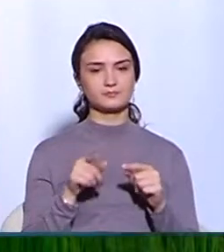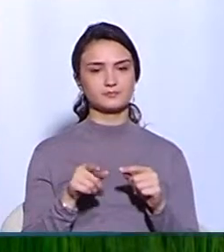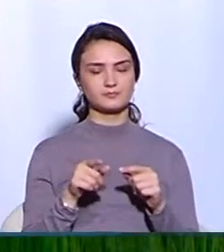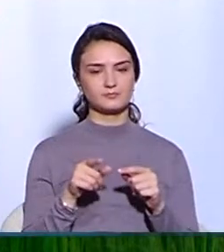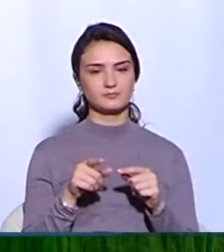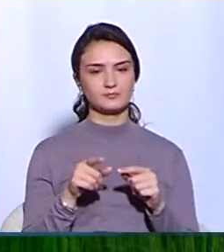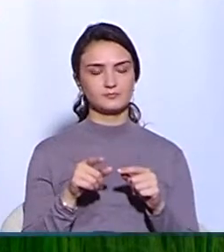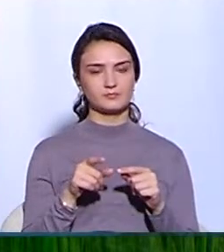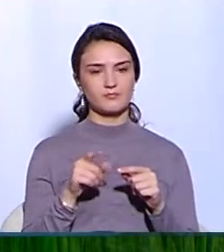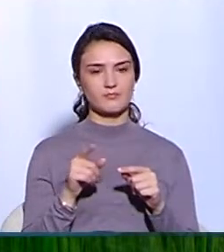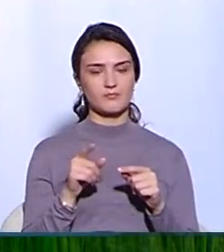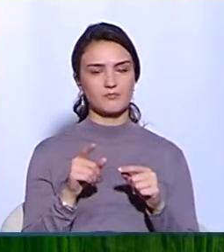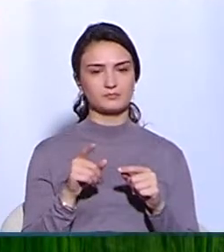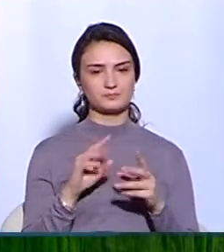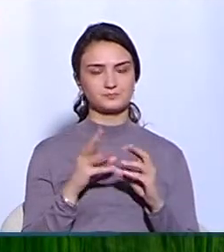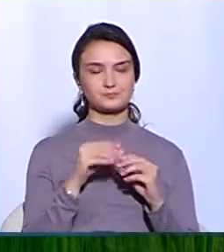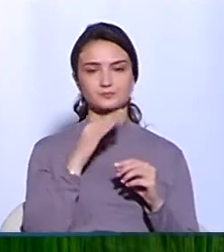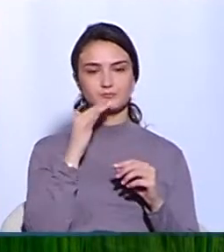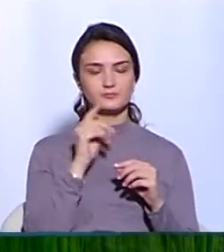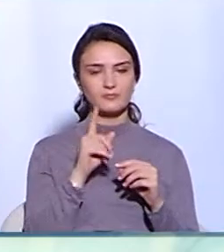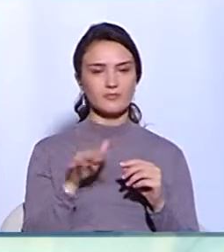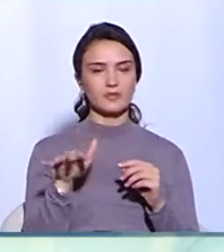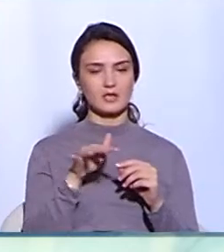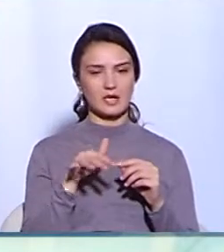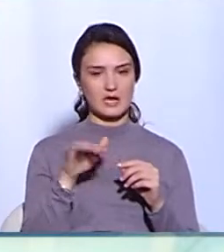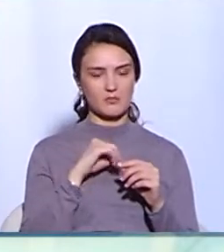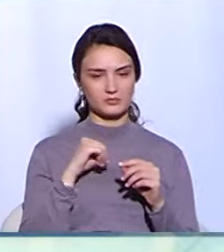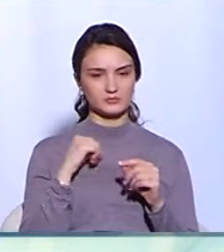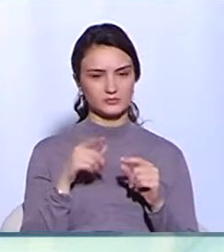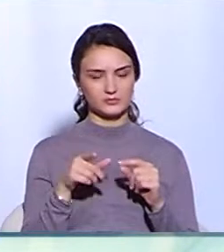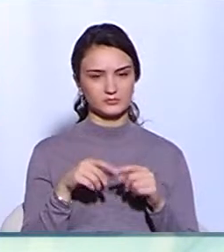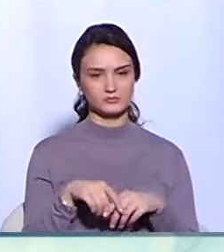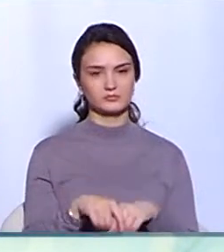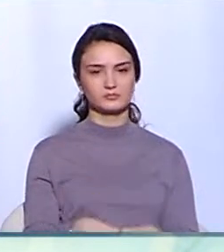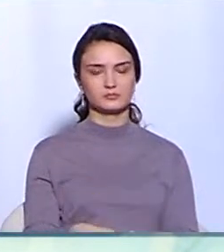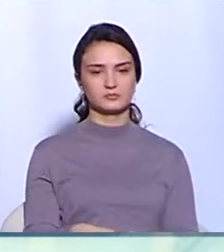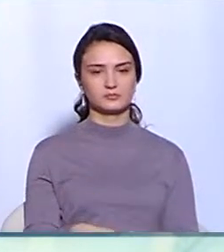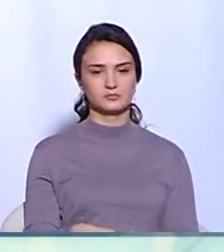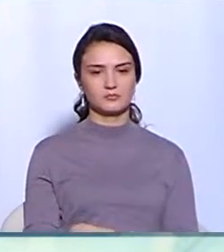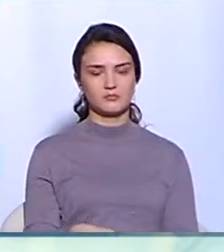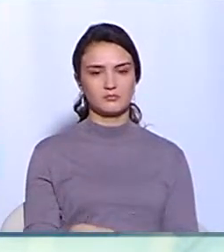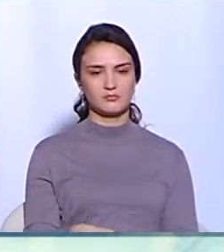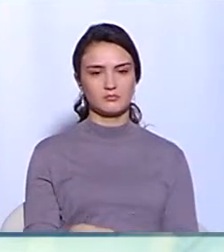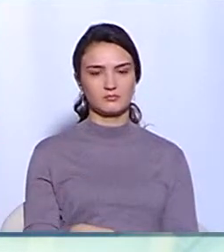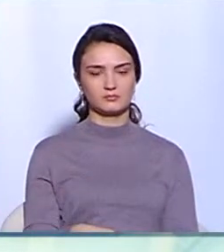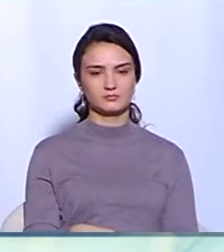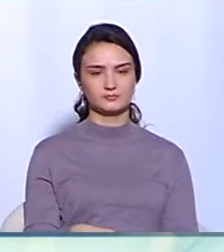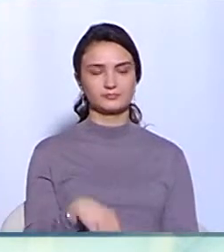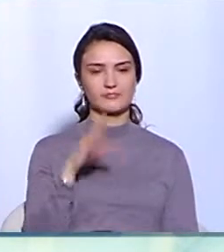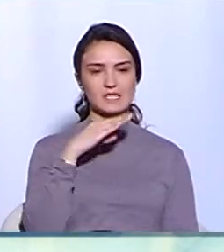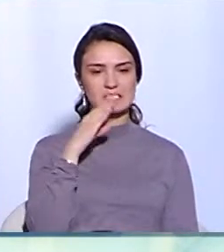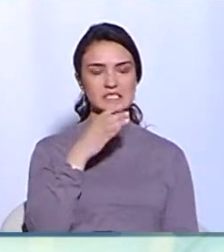გავლენა იქონიოს ნაყოფისგან? ძალიან ბევრმა გარემომ თვითონ, აი თვითონ აი პლაცენტა იმის